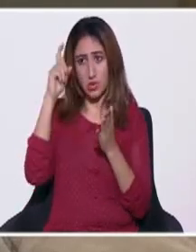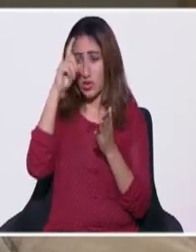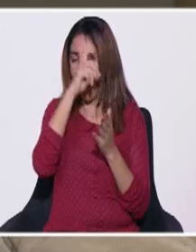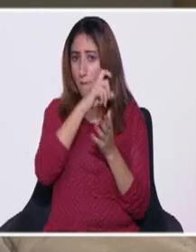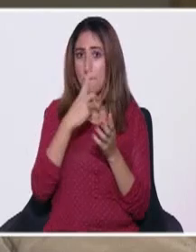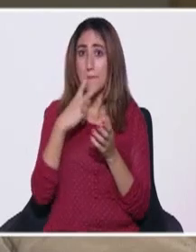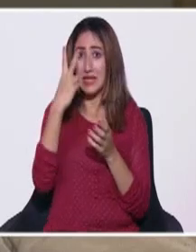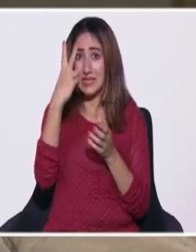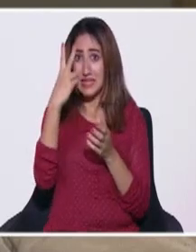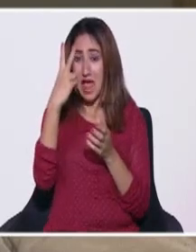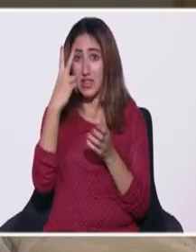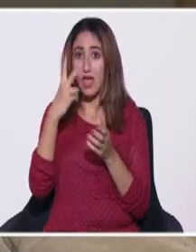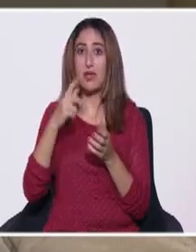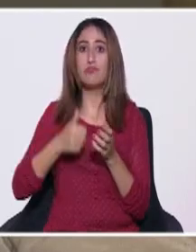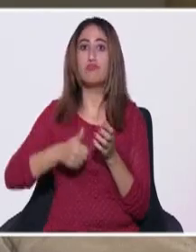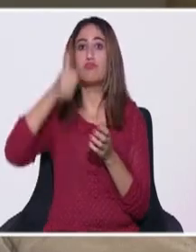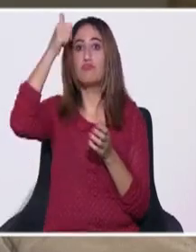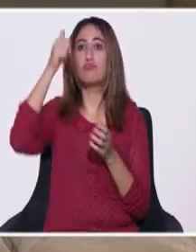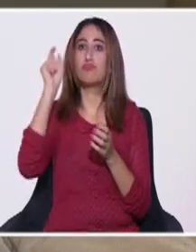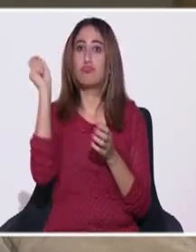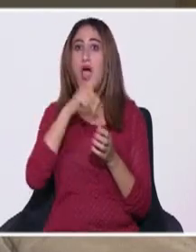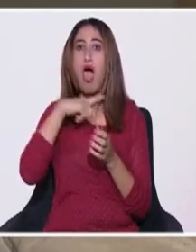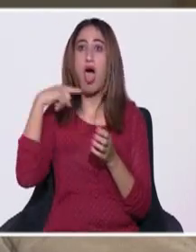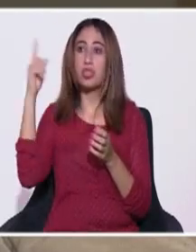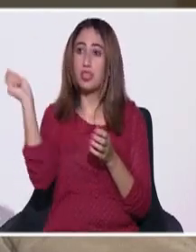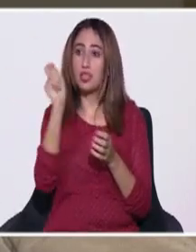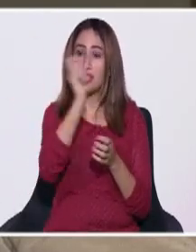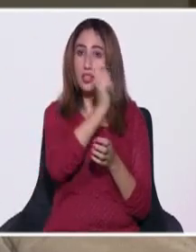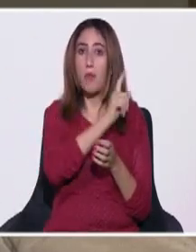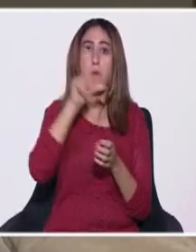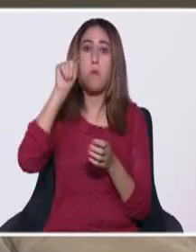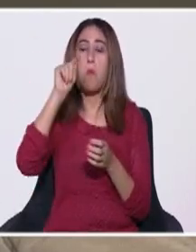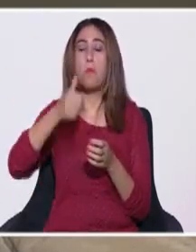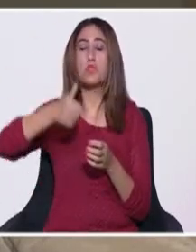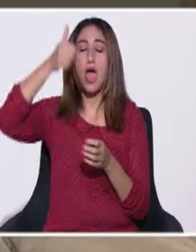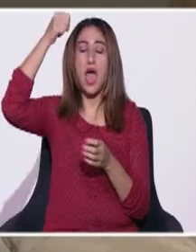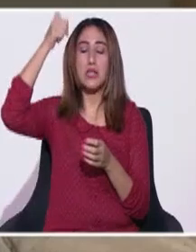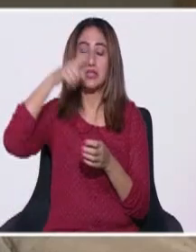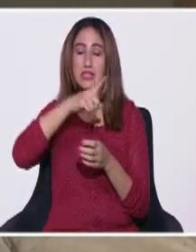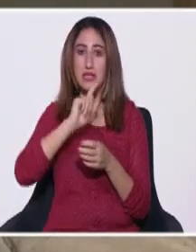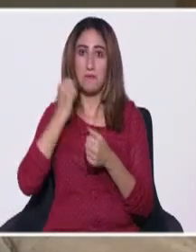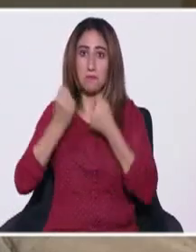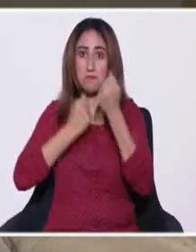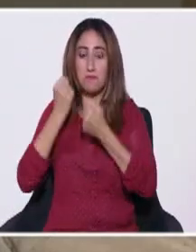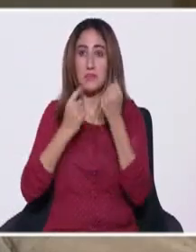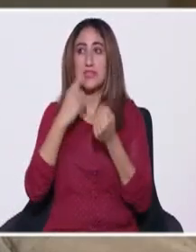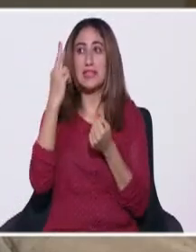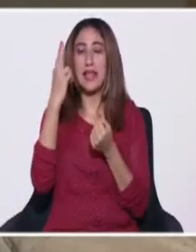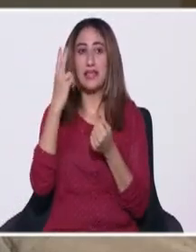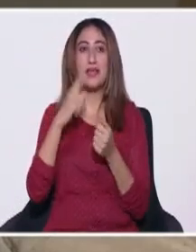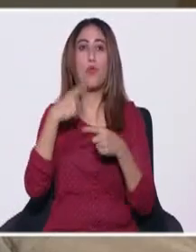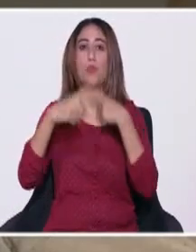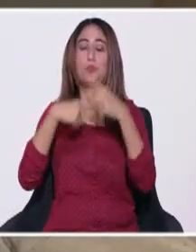سنتين كنت من أحسن الخطوط في المدرسة، كانوا بيختارونا عشان نكتب قوائم الشرف يعني. ومشي